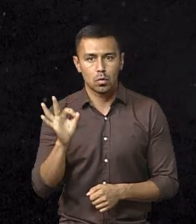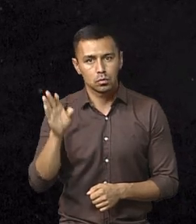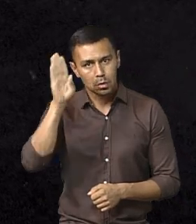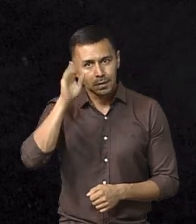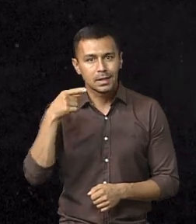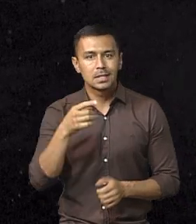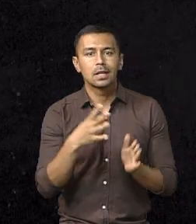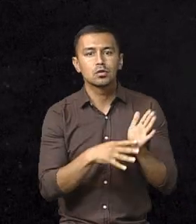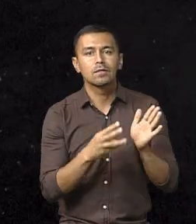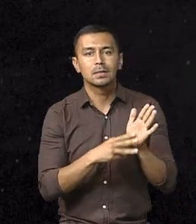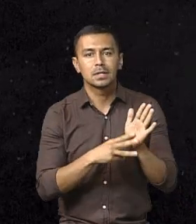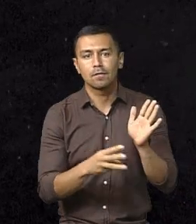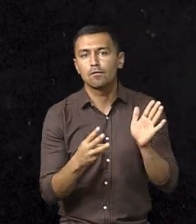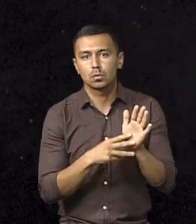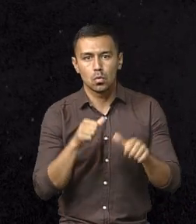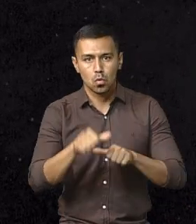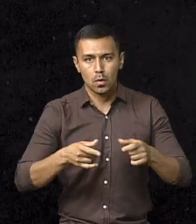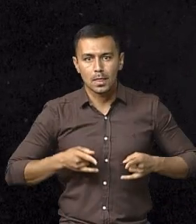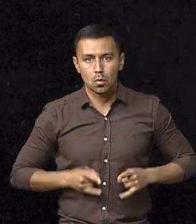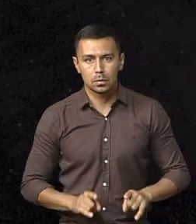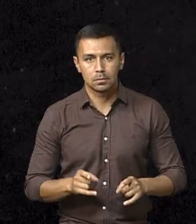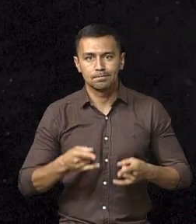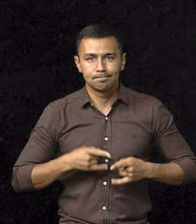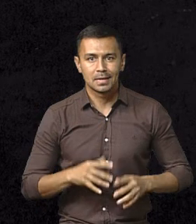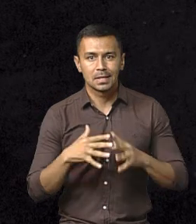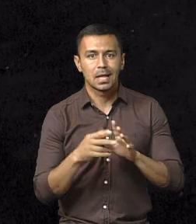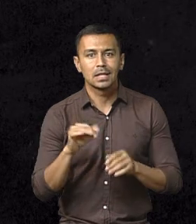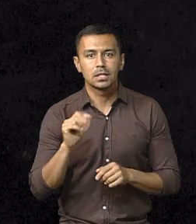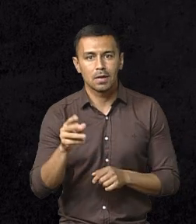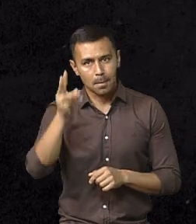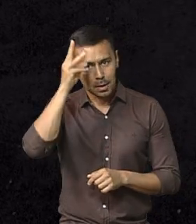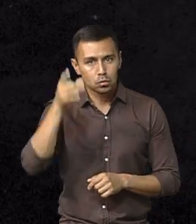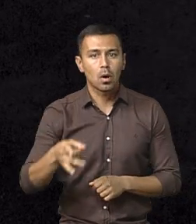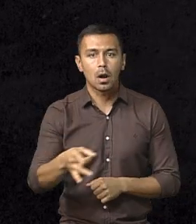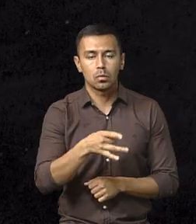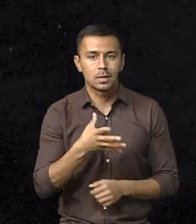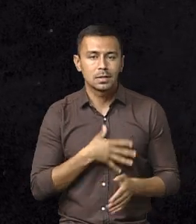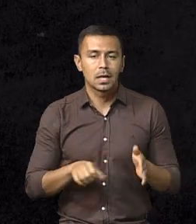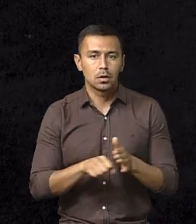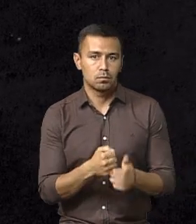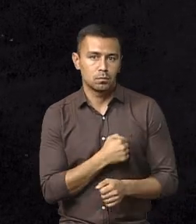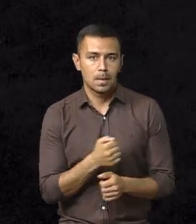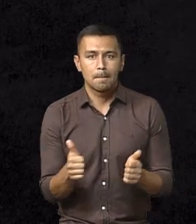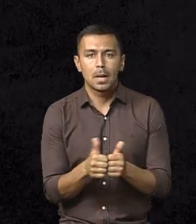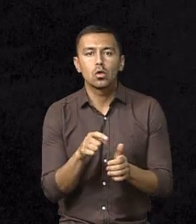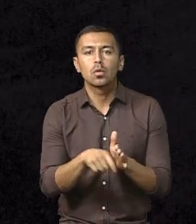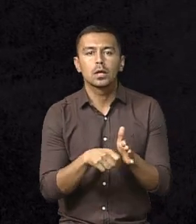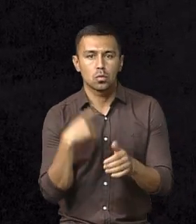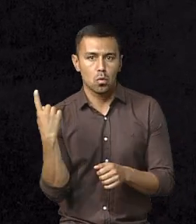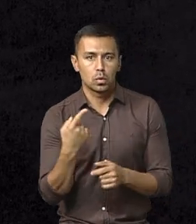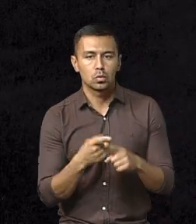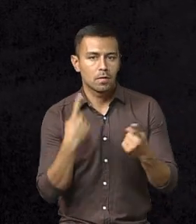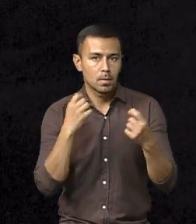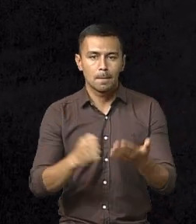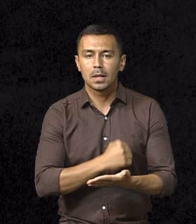Чоловік 1988 року народження, родом з селища Летичів Хмельницького району. Загинув боєць під Донецькою областю. Цю